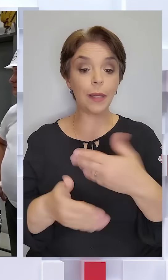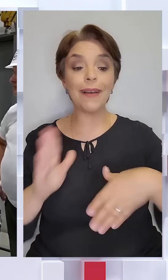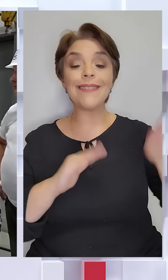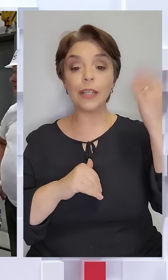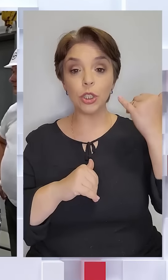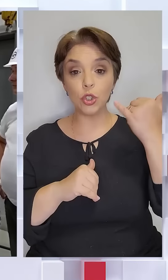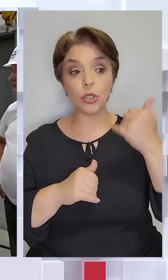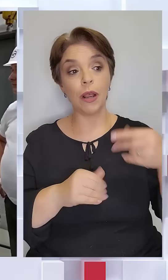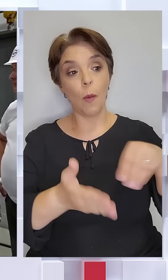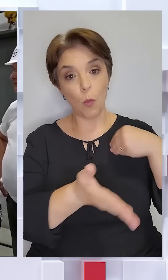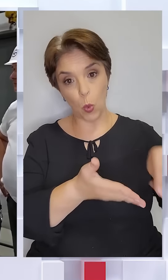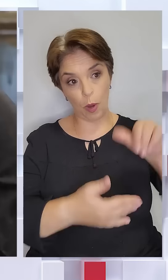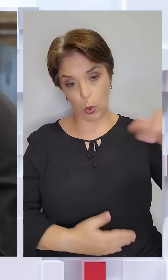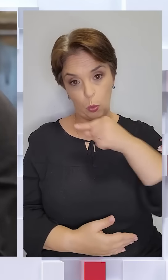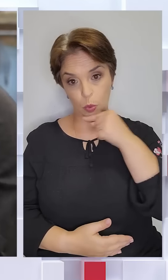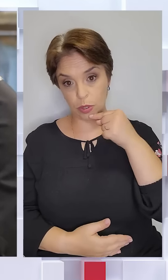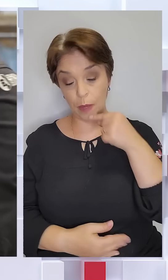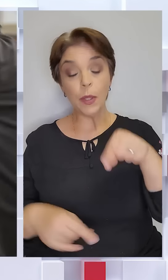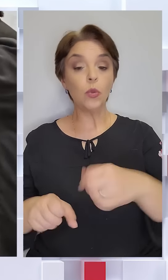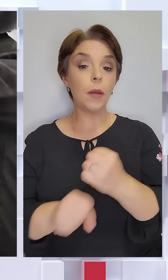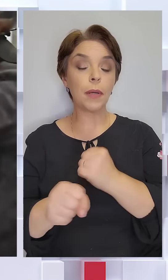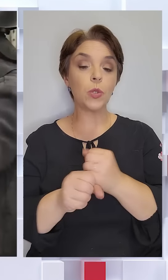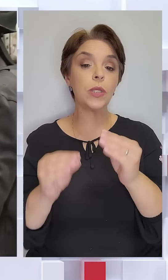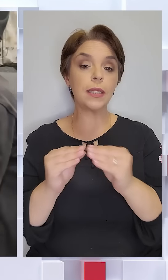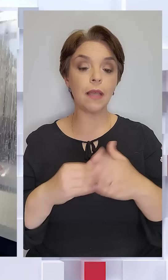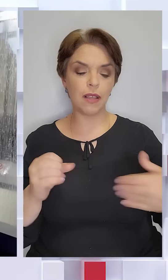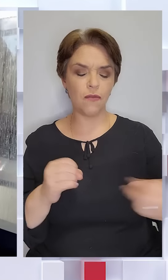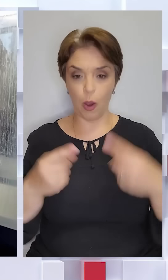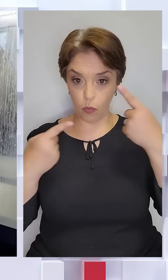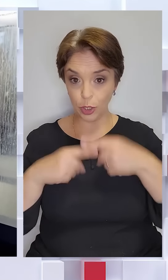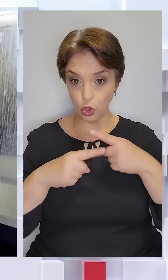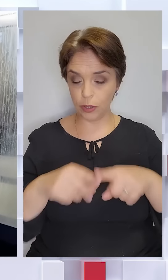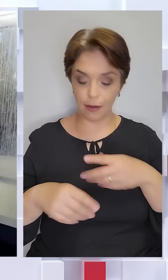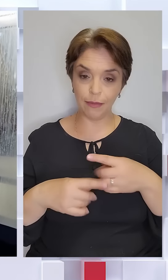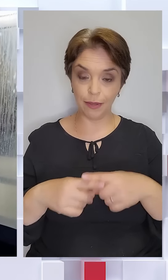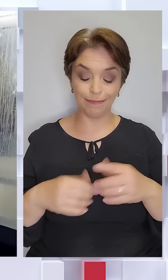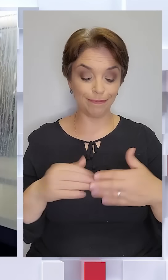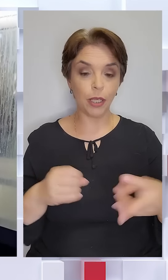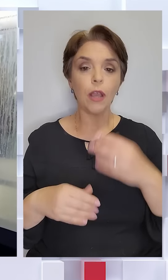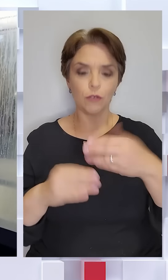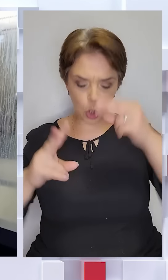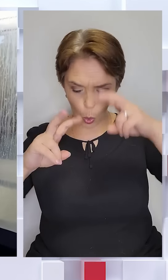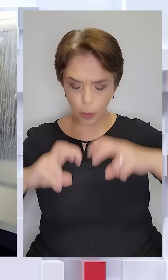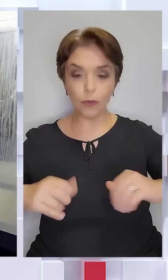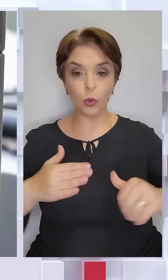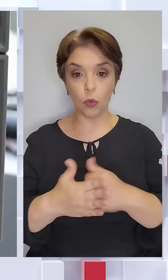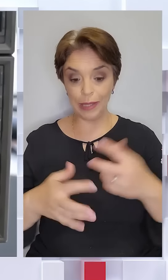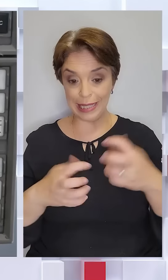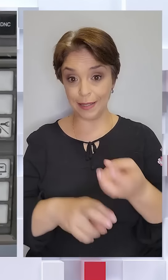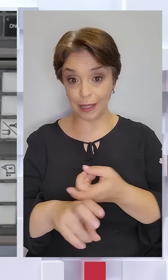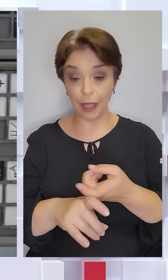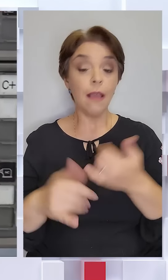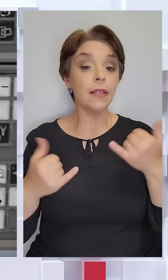раніше постачали з Російської Федерації. Тут працюють десятки фахових інженерів і техніків, які вже опанували нові станки.